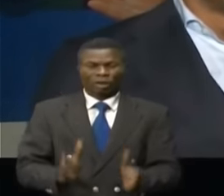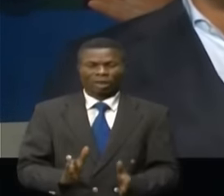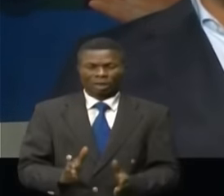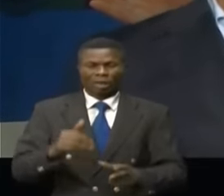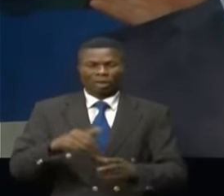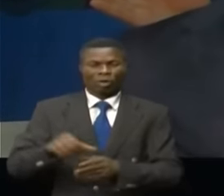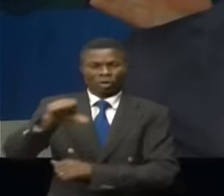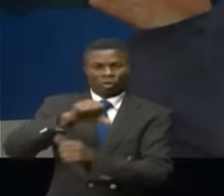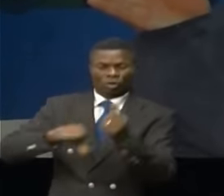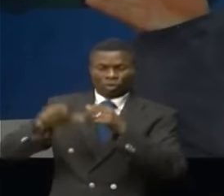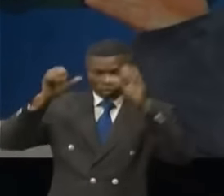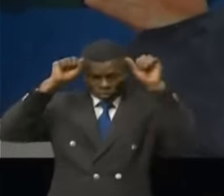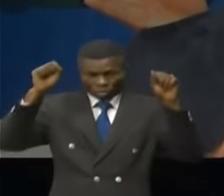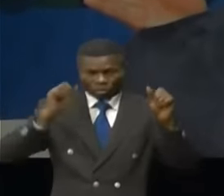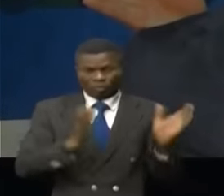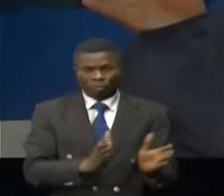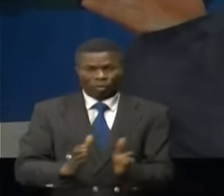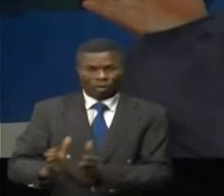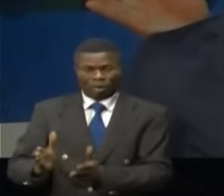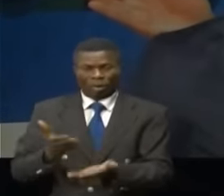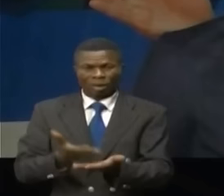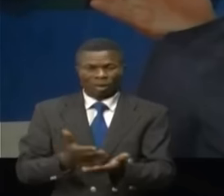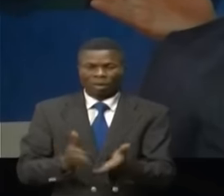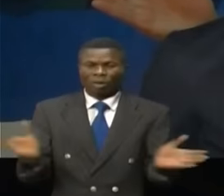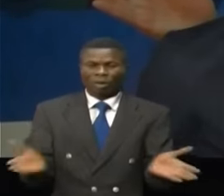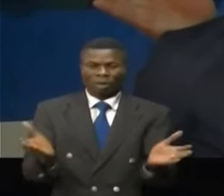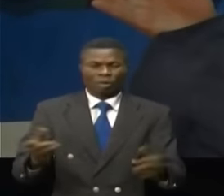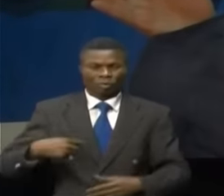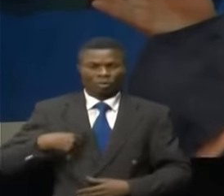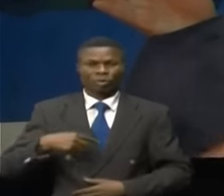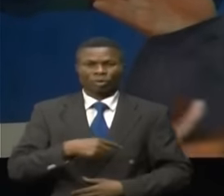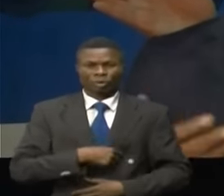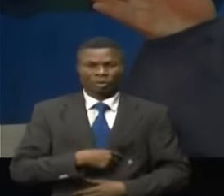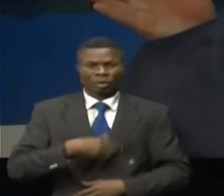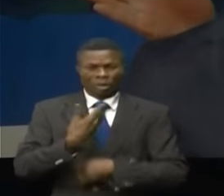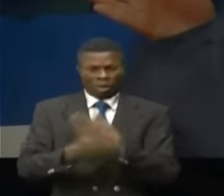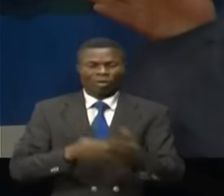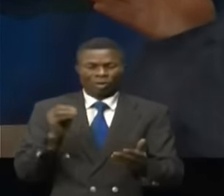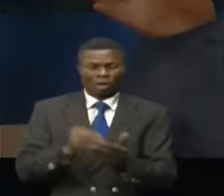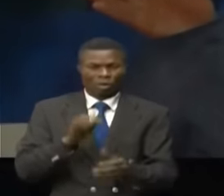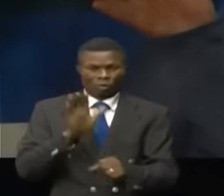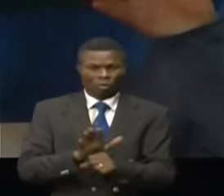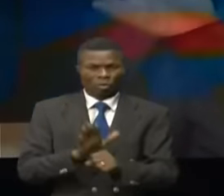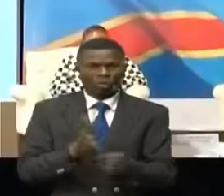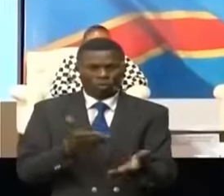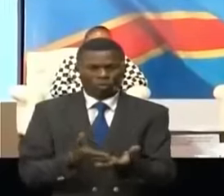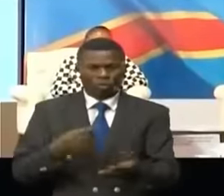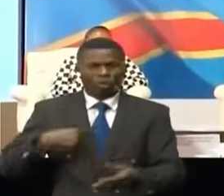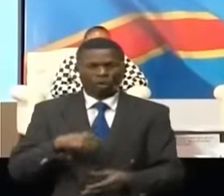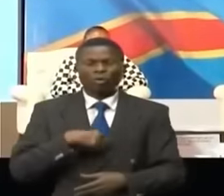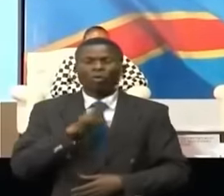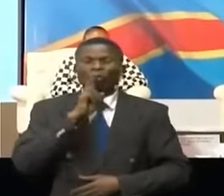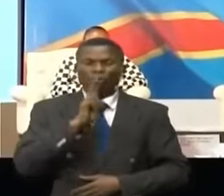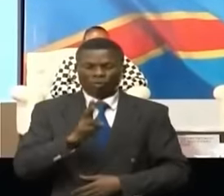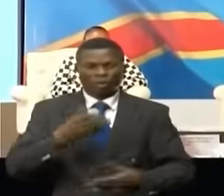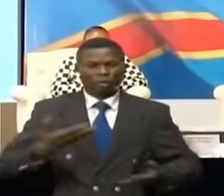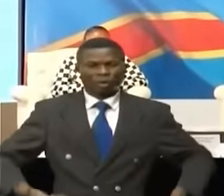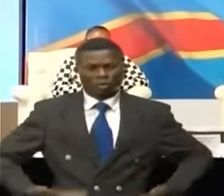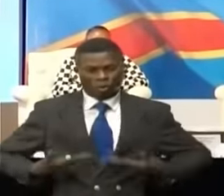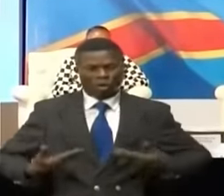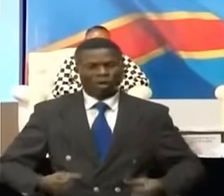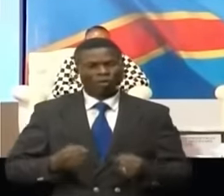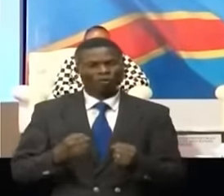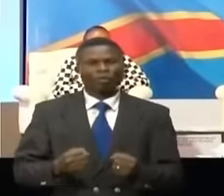lui et disposés pour nous encourager à faire encore mieux, nous sommes vraiment dans la